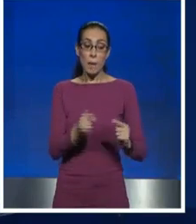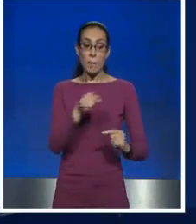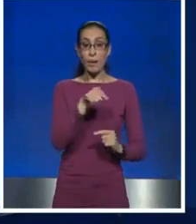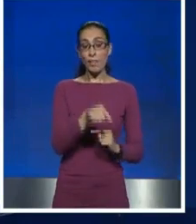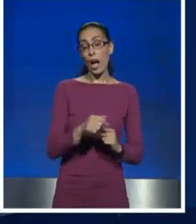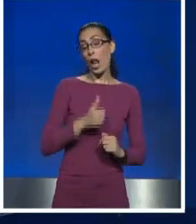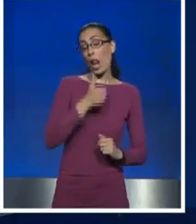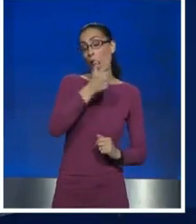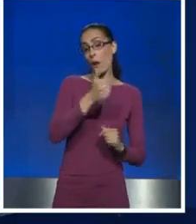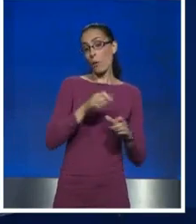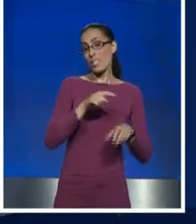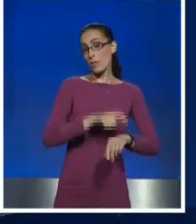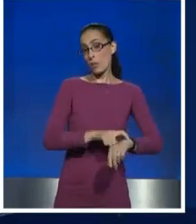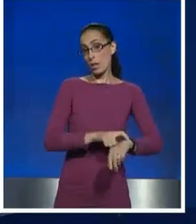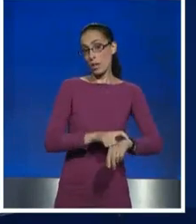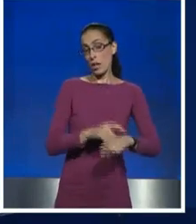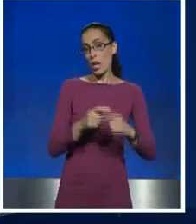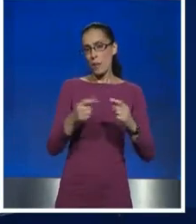cheap labor.